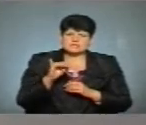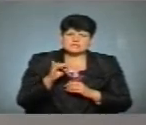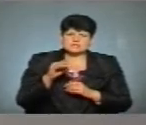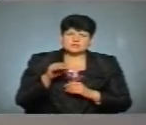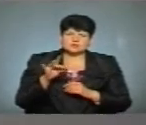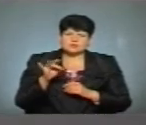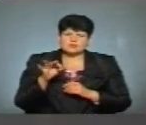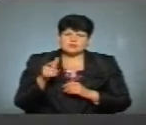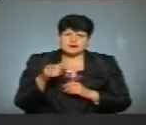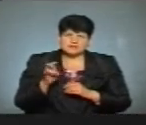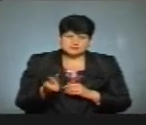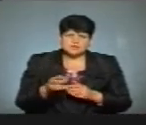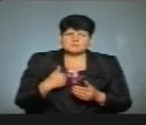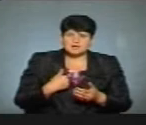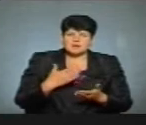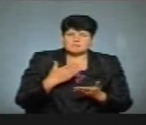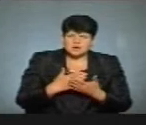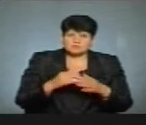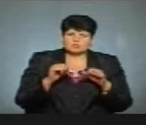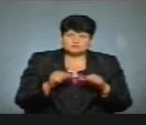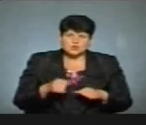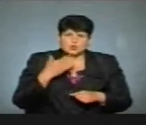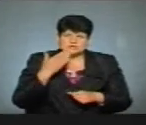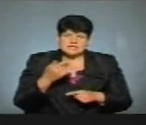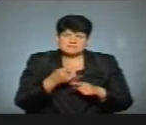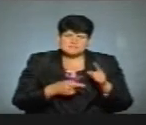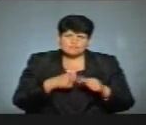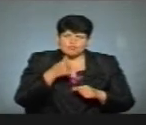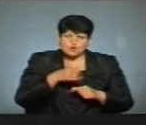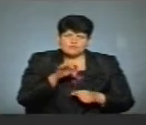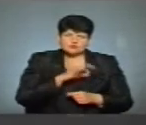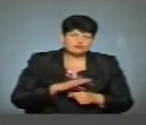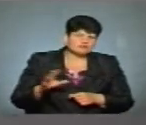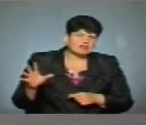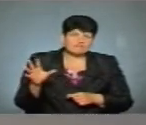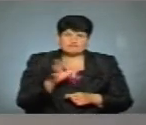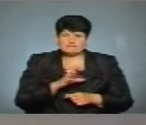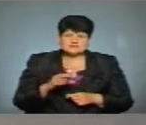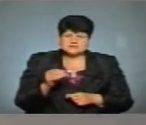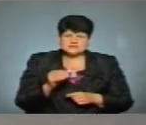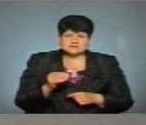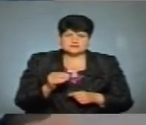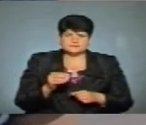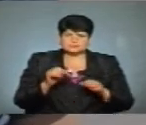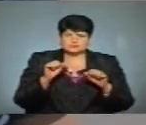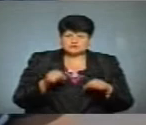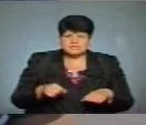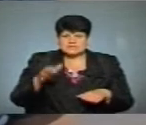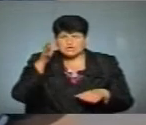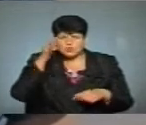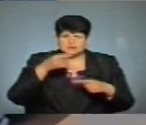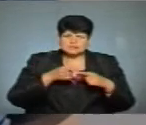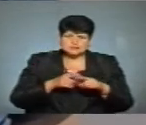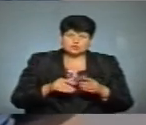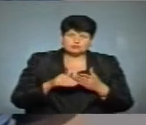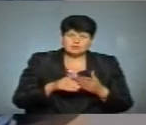Ми маємо можливість останніх півроку використовувати всі надбання науки і техніки. Допомагає нам в цьому